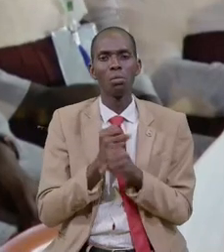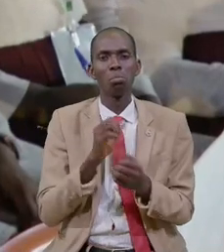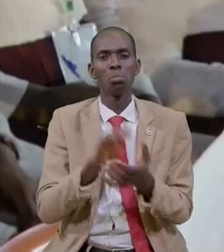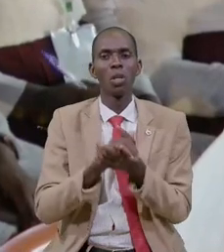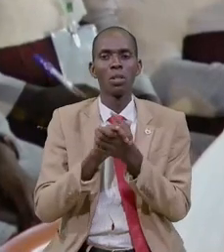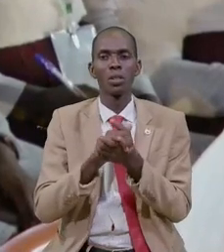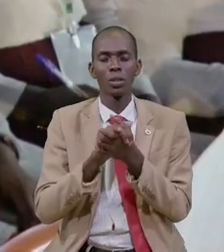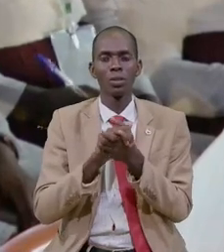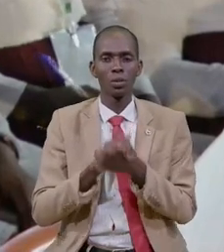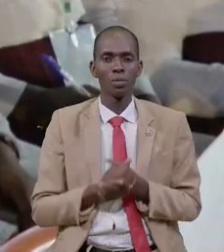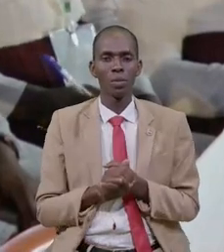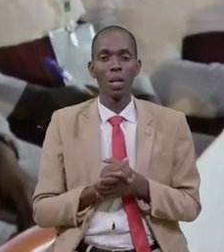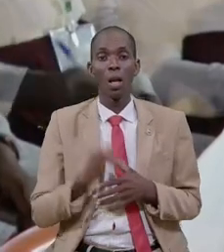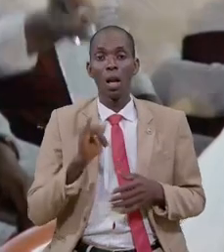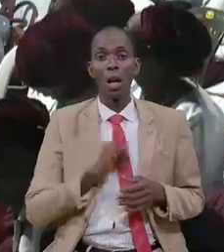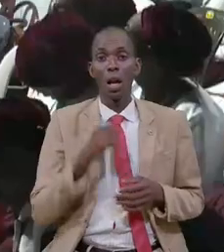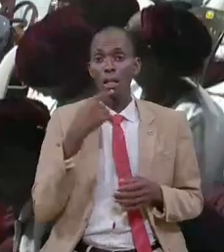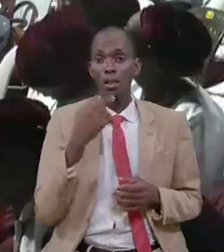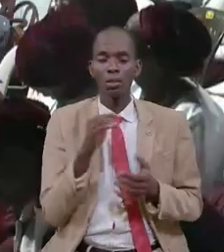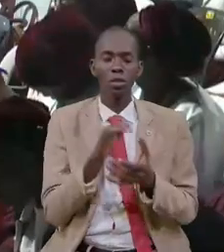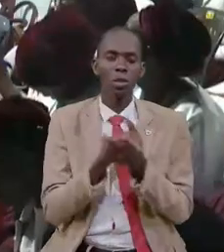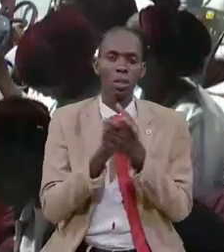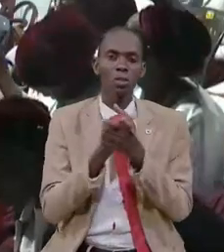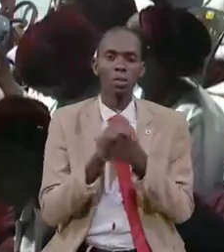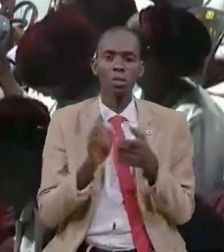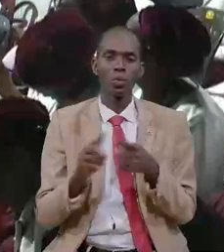Félicitations. J'ai dit, félicitations.